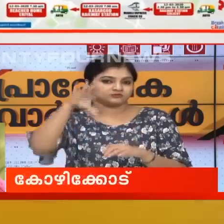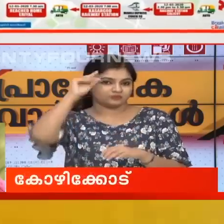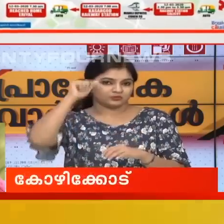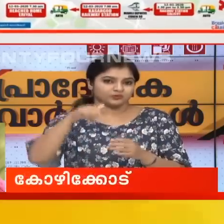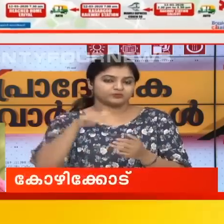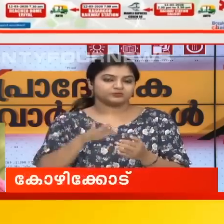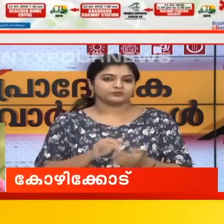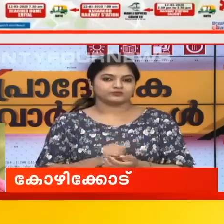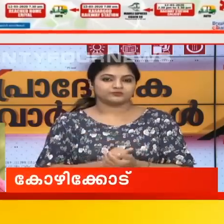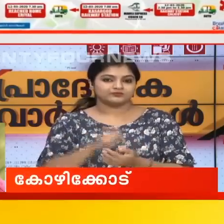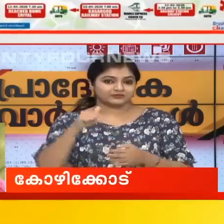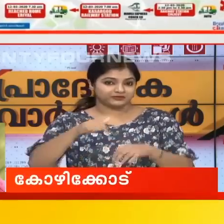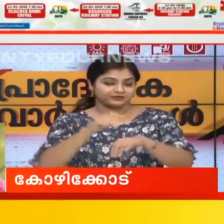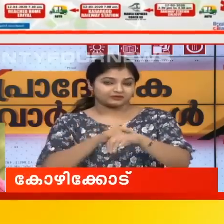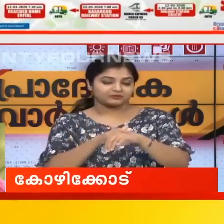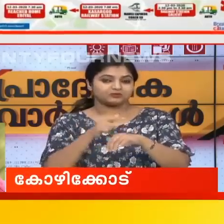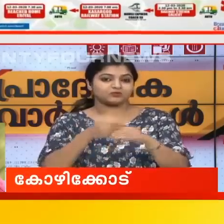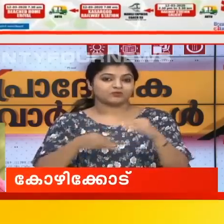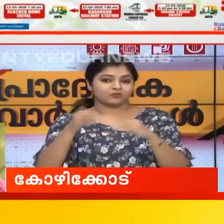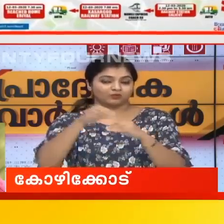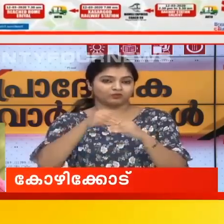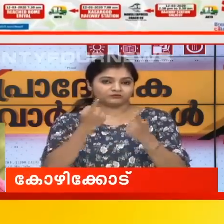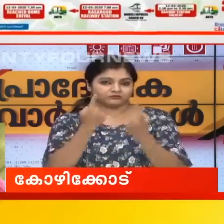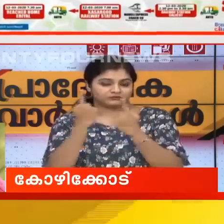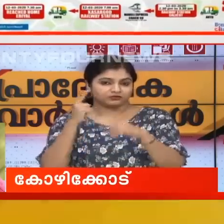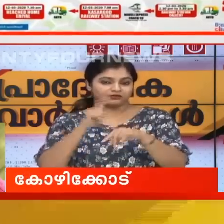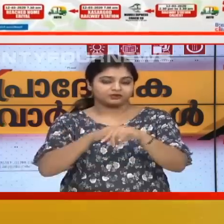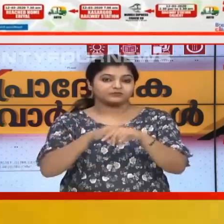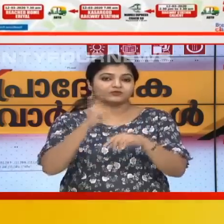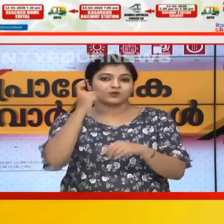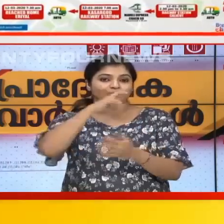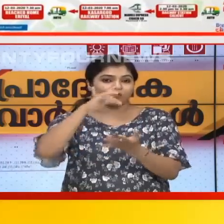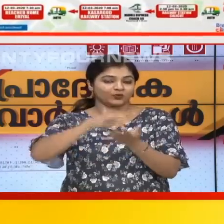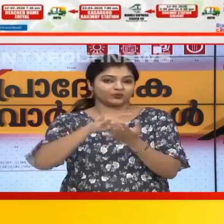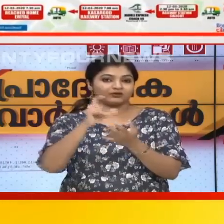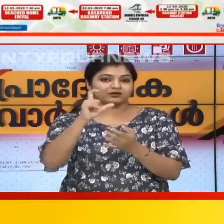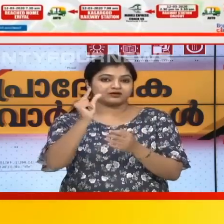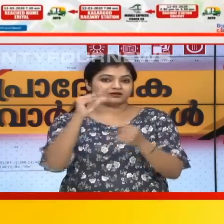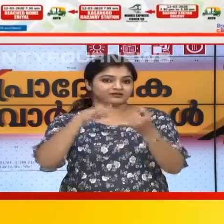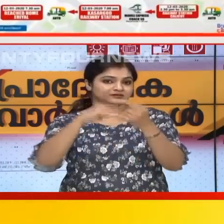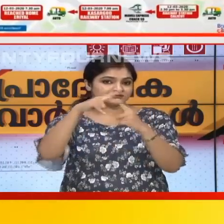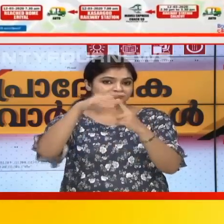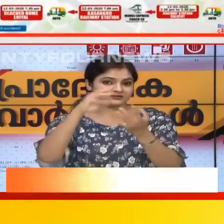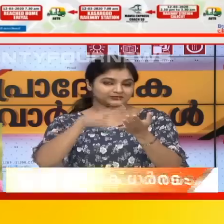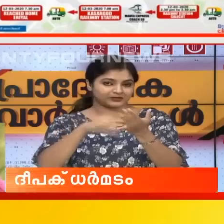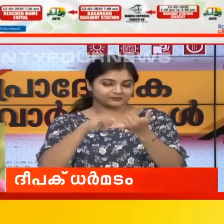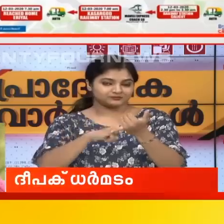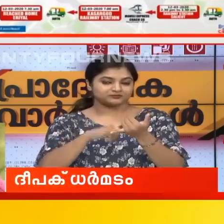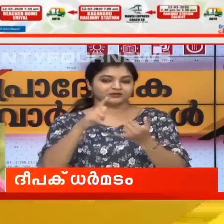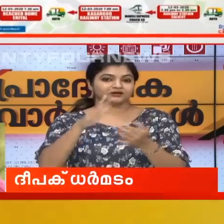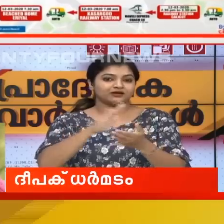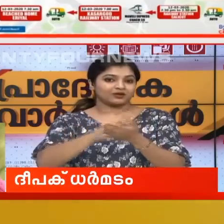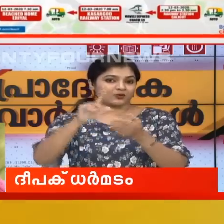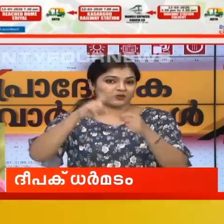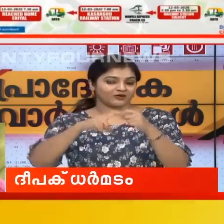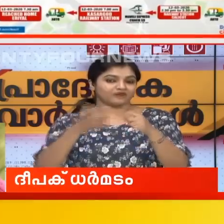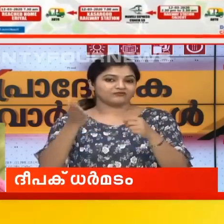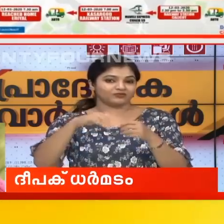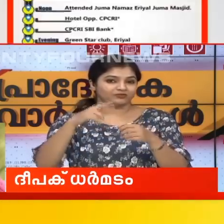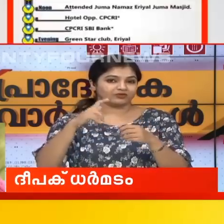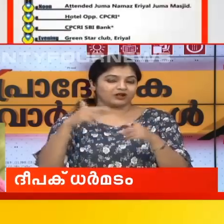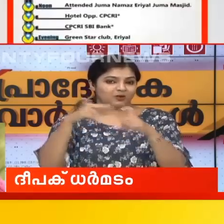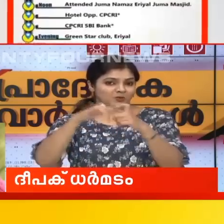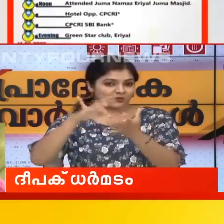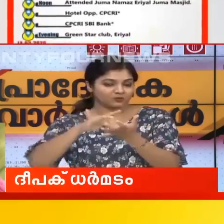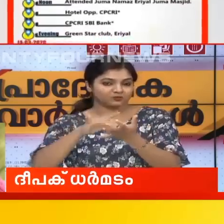ഈ പശ്ചാത്തലത്തിലാണ് നമ്മൾ കൂടുതൽ വിവരങ്ങൾ അന്വേഷിക്കുന്നത്. കോഴിക്കോട് കസ്റ്റംസ് ഇന്റലിജൻസിൽ നിന്നും അതുപോലെ തന്നെ കസ്റ്റംസ് ഹെഡ്ക്വാർട്ടർ കൊച്ചിയിൽ നിന്നും ലഭിക്കുന്ന